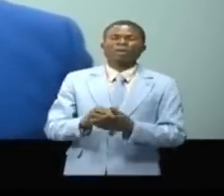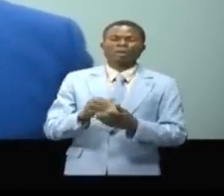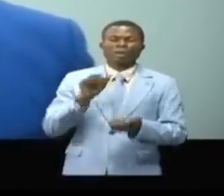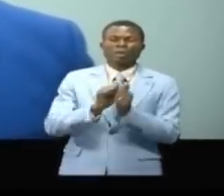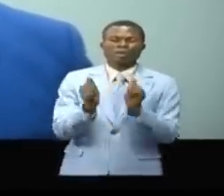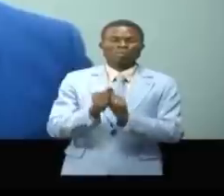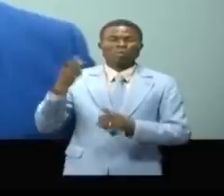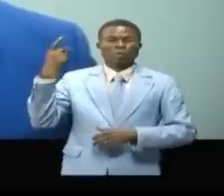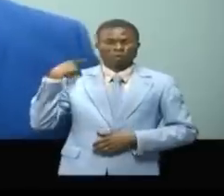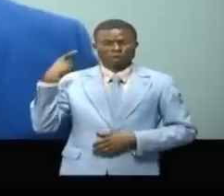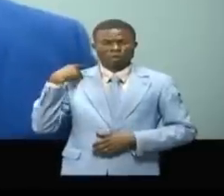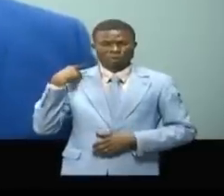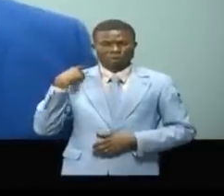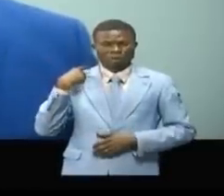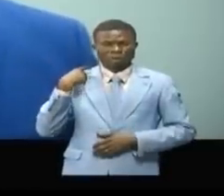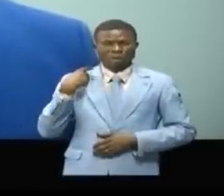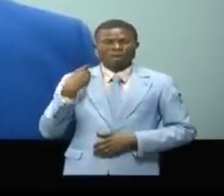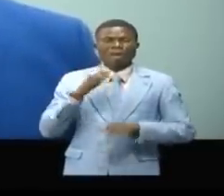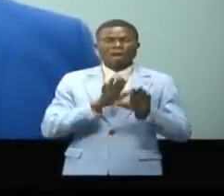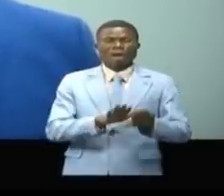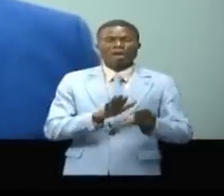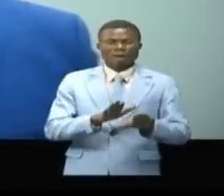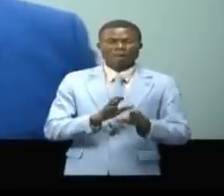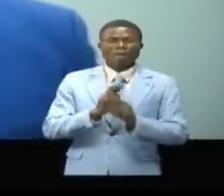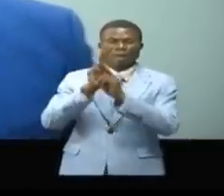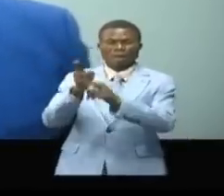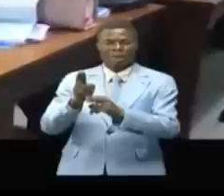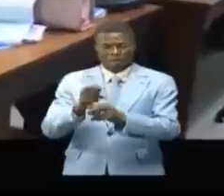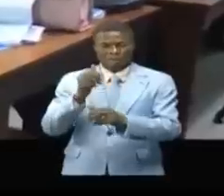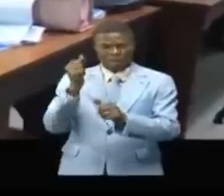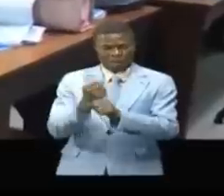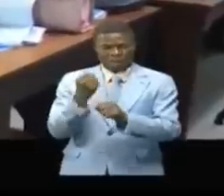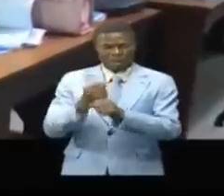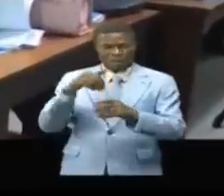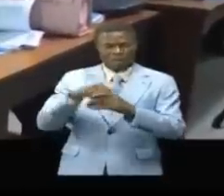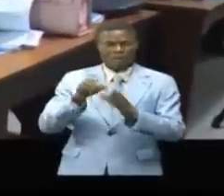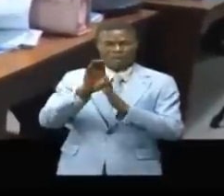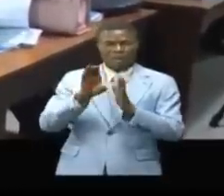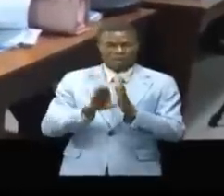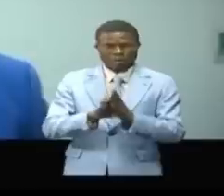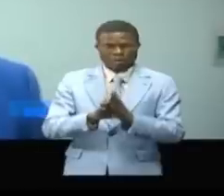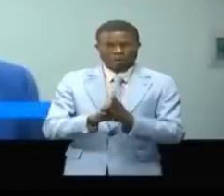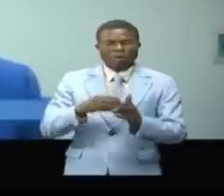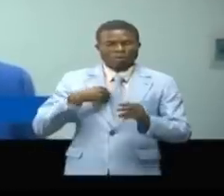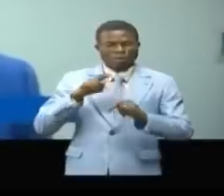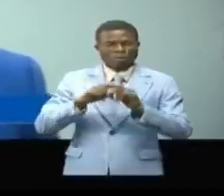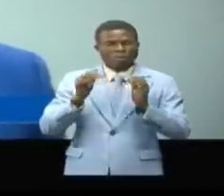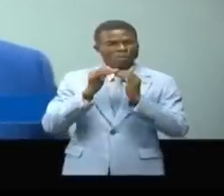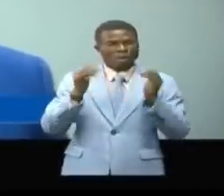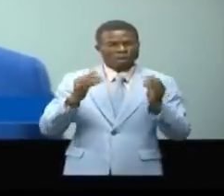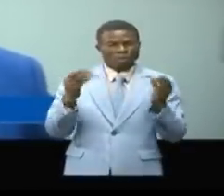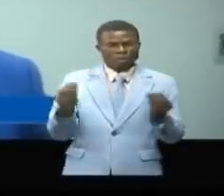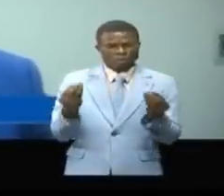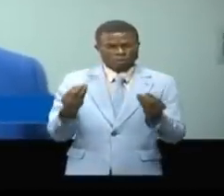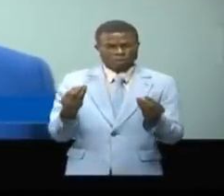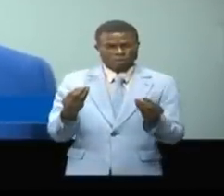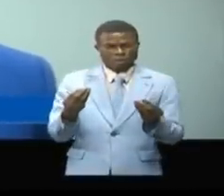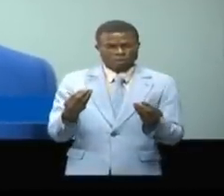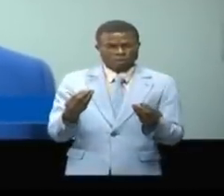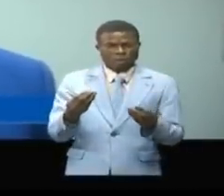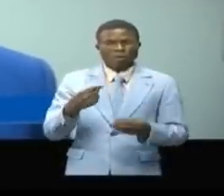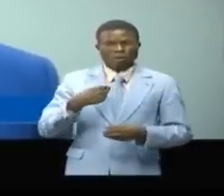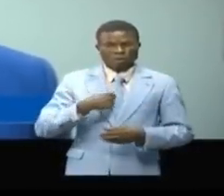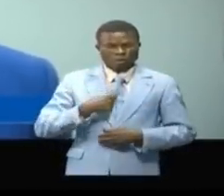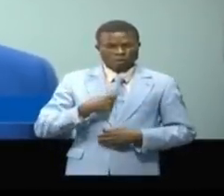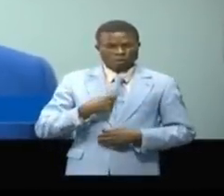députés nationaux qui sont vraiment dans leur travail constitutionnel. Absolument, je me sens totalement à l'aise, d'autant plus que j'ai